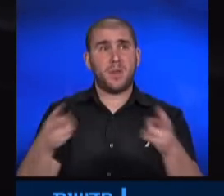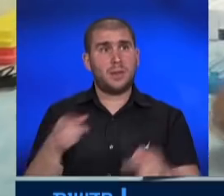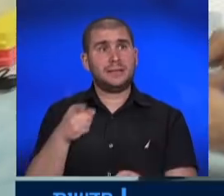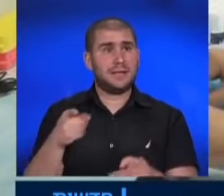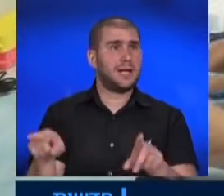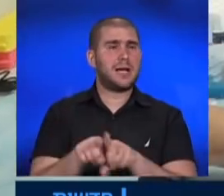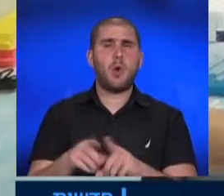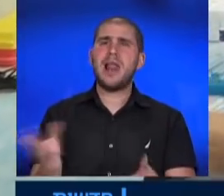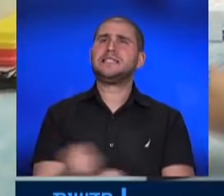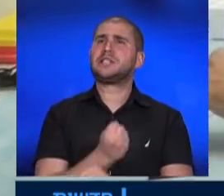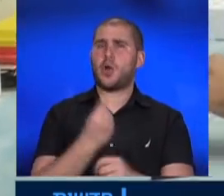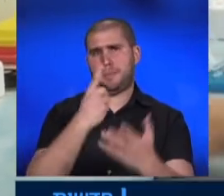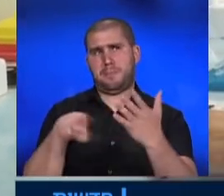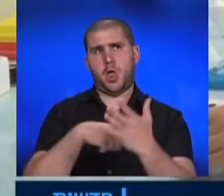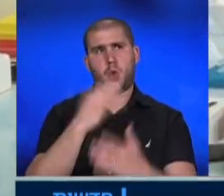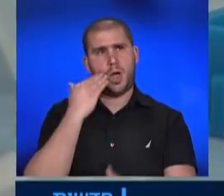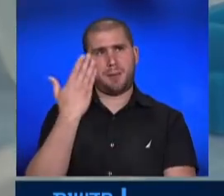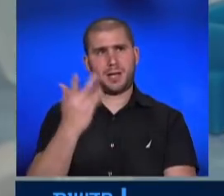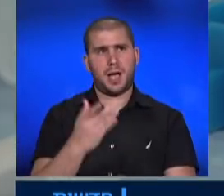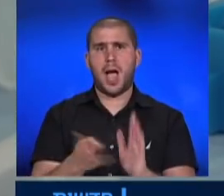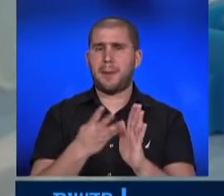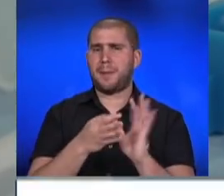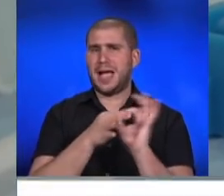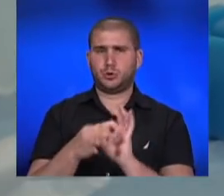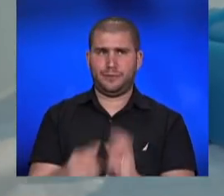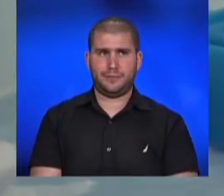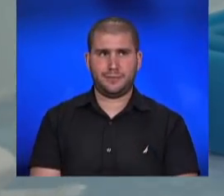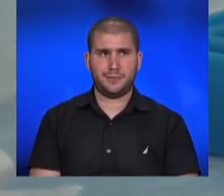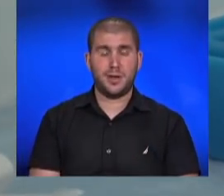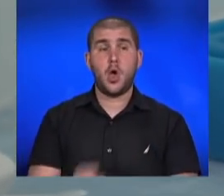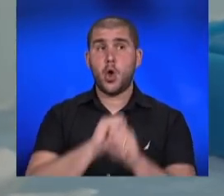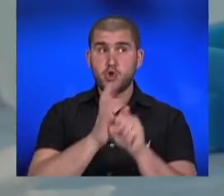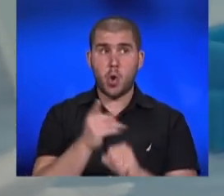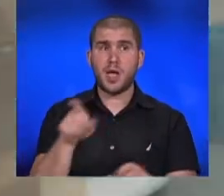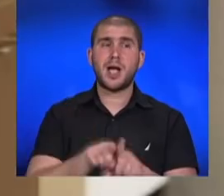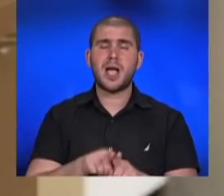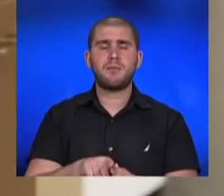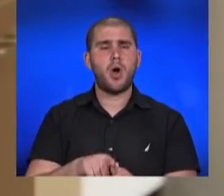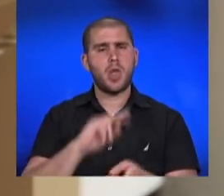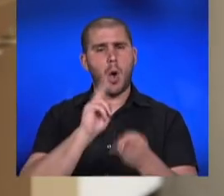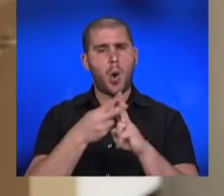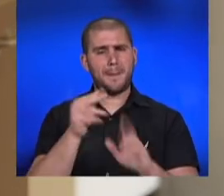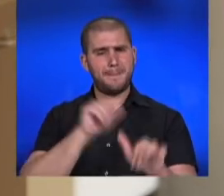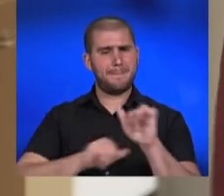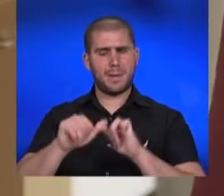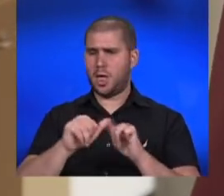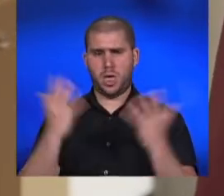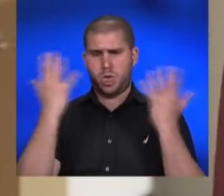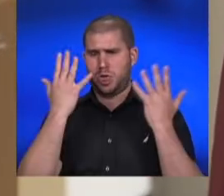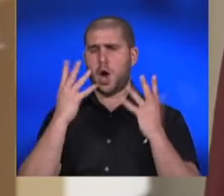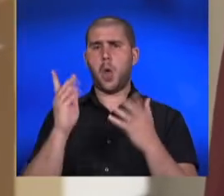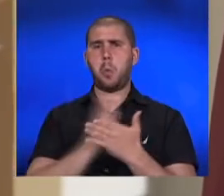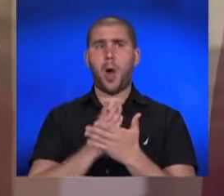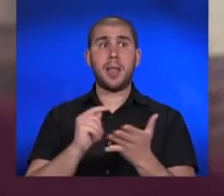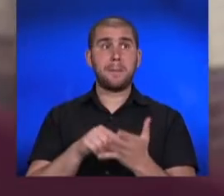לזכות בלוטו האמריקאי 4 פעמים ברציפות. הקורונה תפסה את העולם ואת עולם המדע לא מוכנים, כי זה באמת אירוע